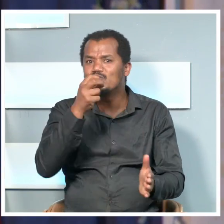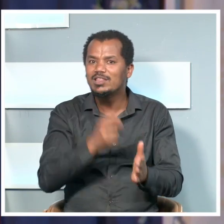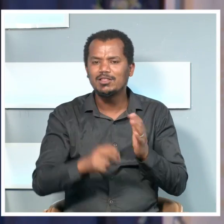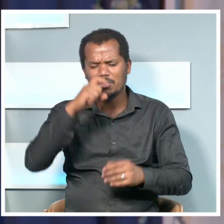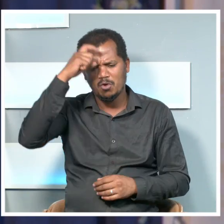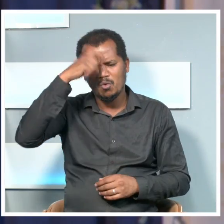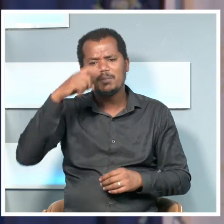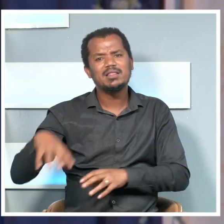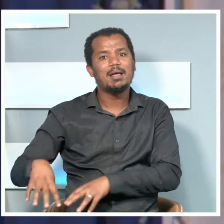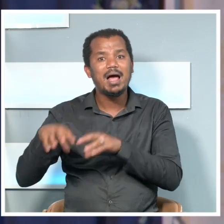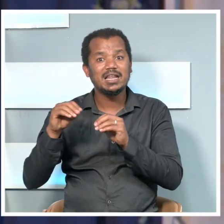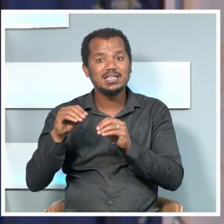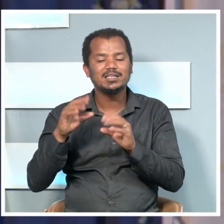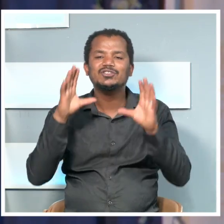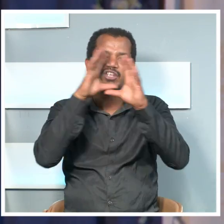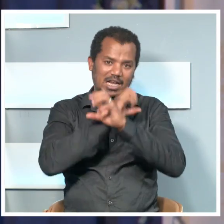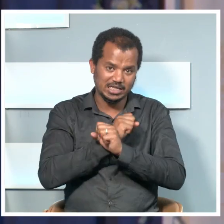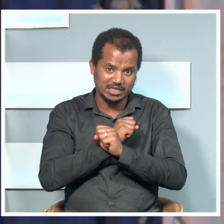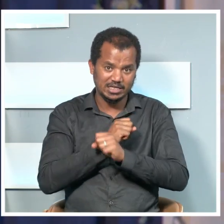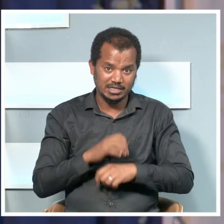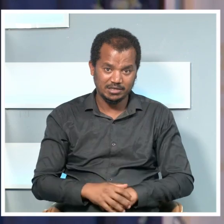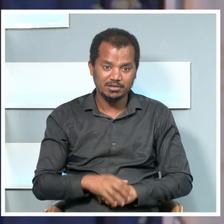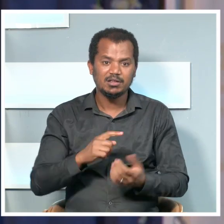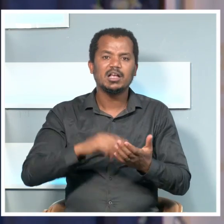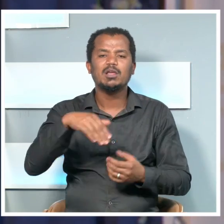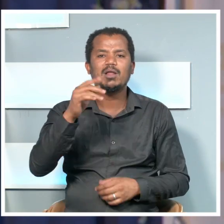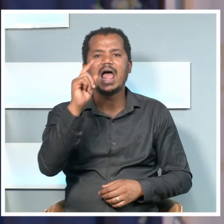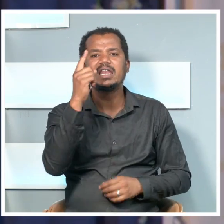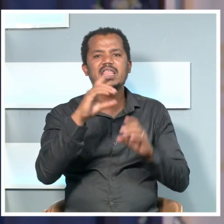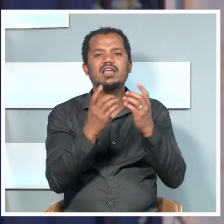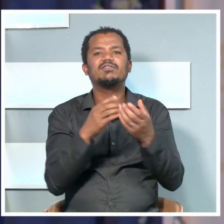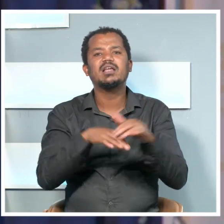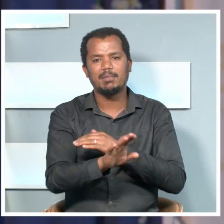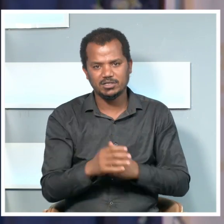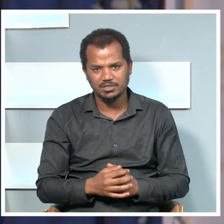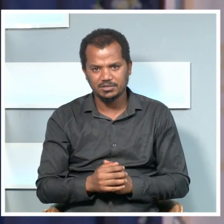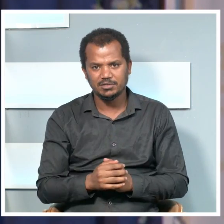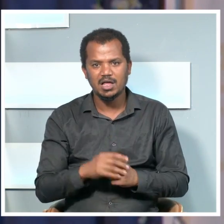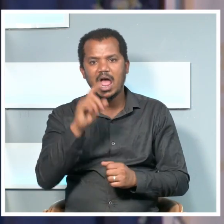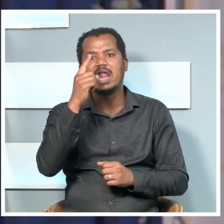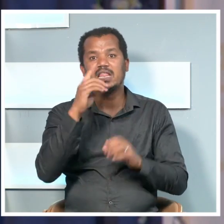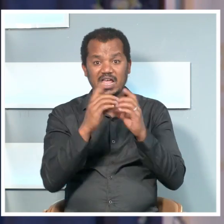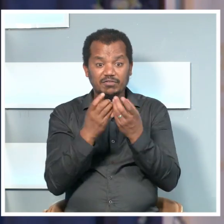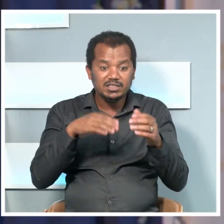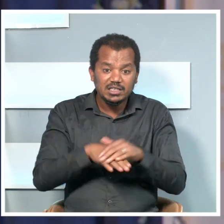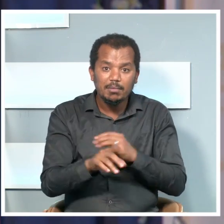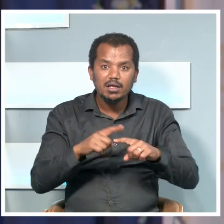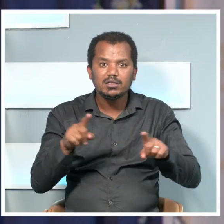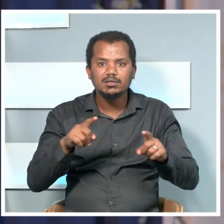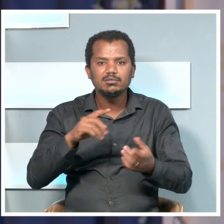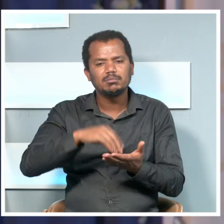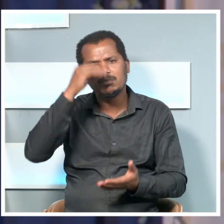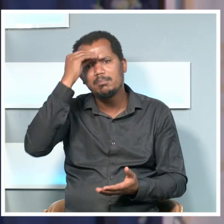كو بستمار هنا ترسج. كذا عندنا كفل جباج. عندنا كفل استواجن ما